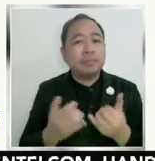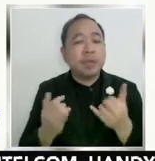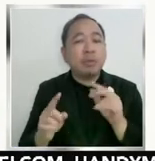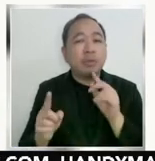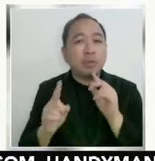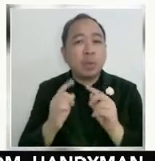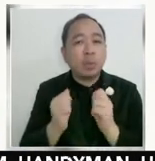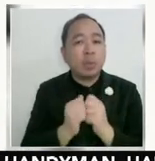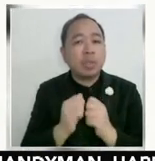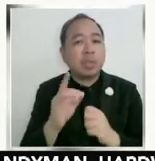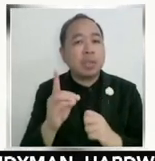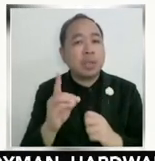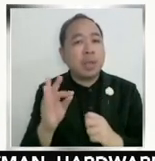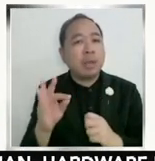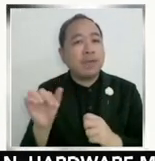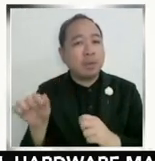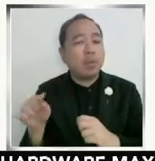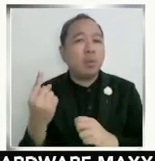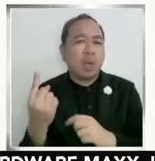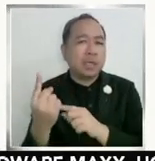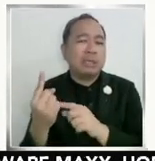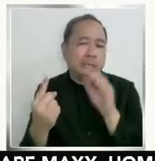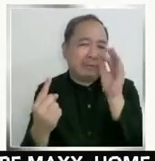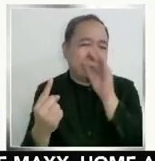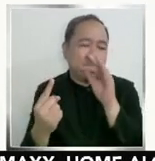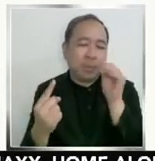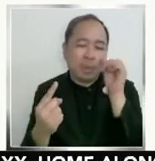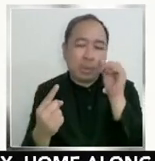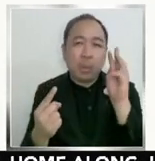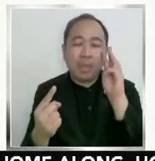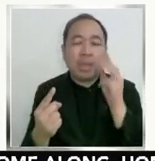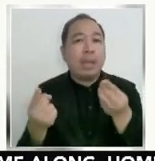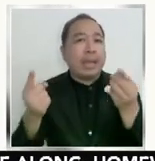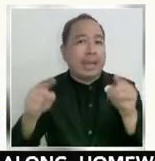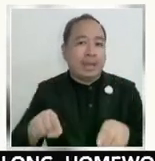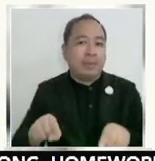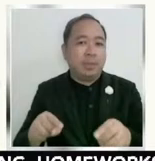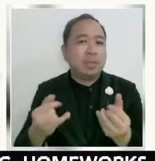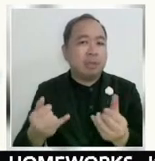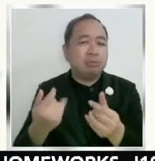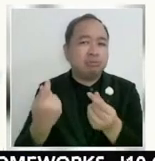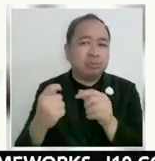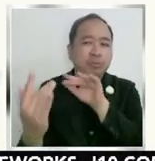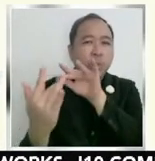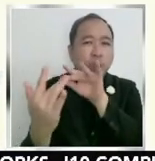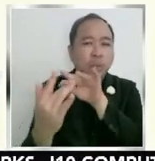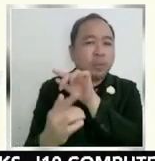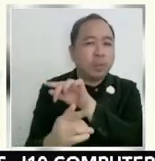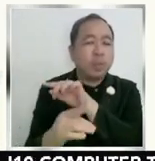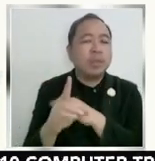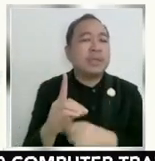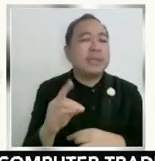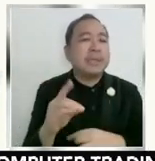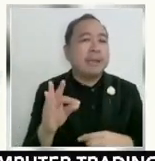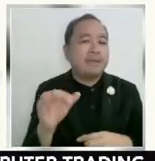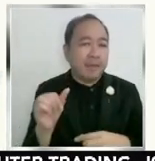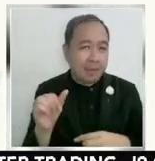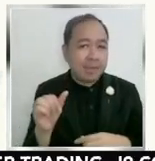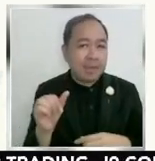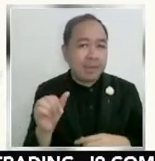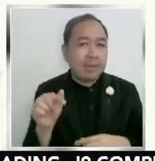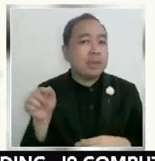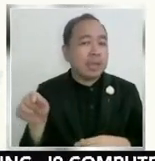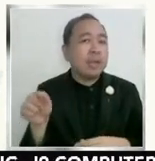this particular case. Yes, we're aware of the case and we're talking, coordinating with the DFA on this